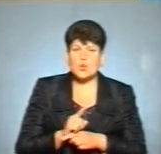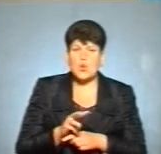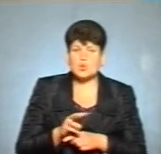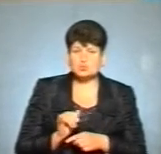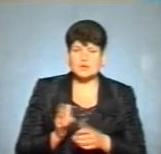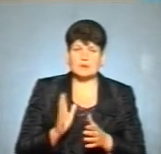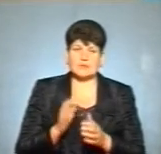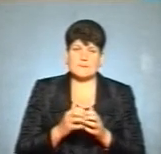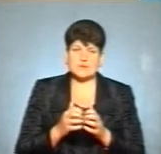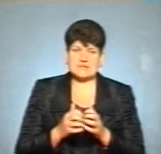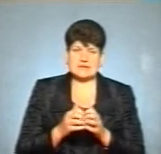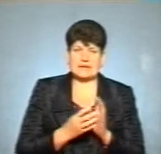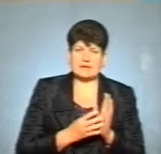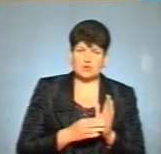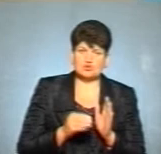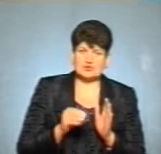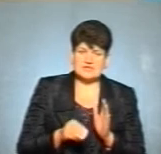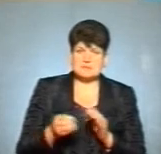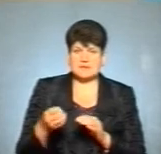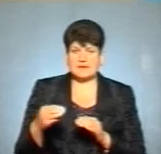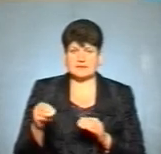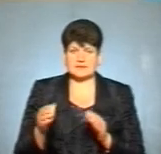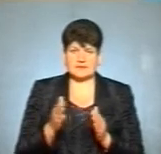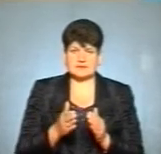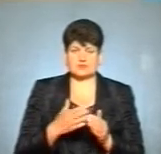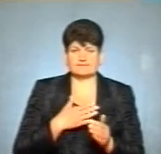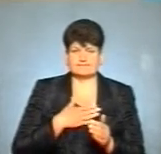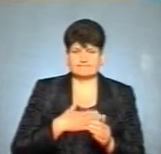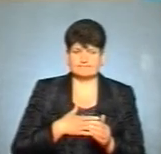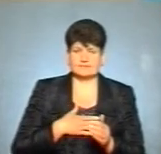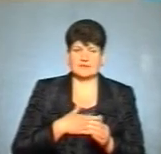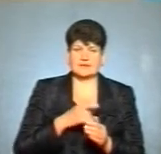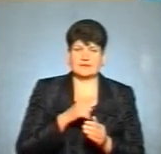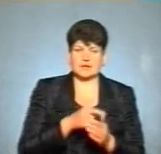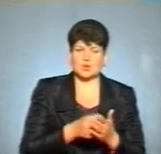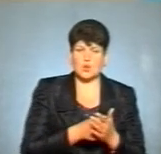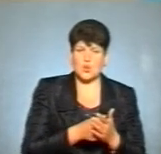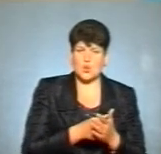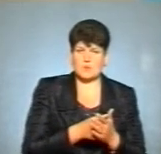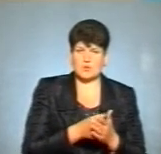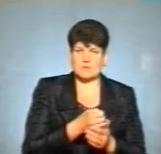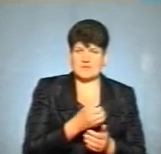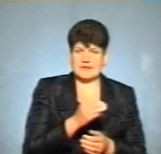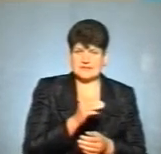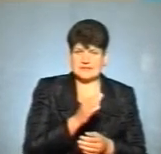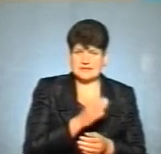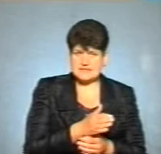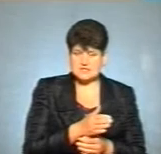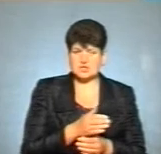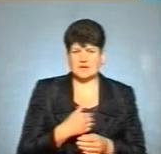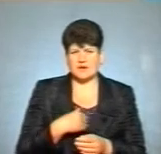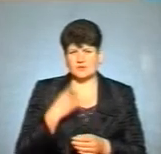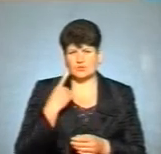десь посередині, між 90 тисяч і 15 тисяч, так, щоб задовольнити, скажімо там, тих, хто лобіює цифру 15 тисяч, я думаю, це десь